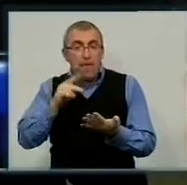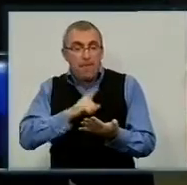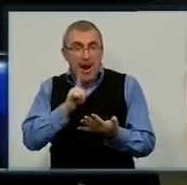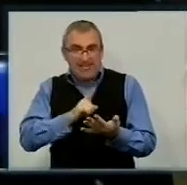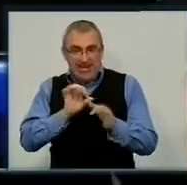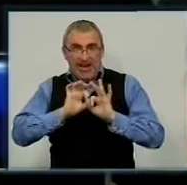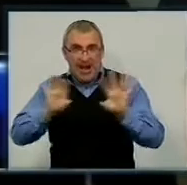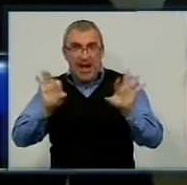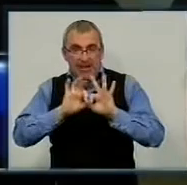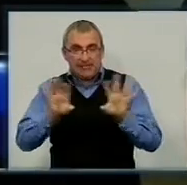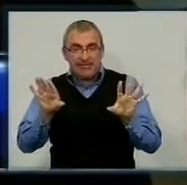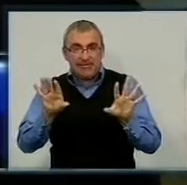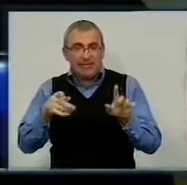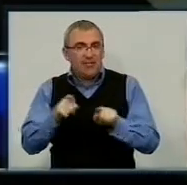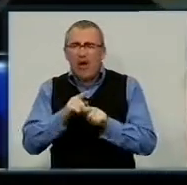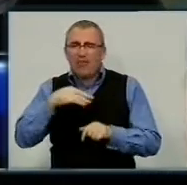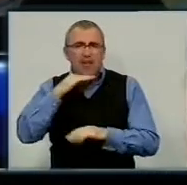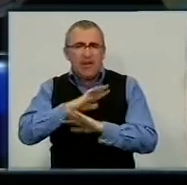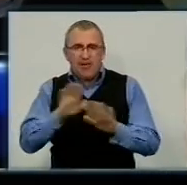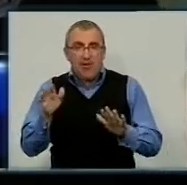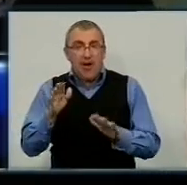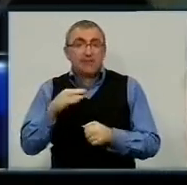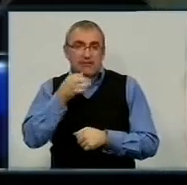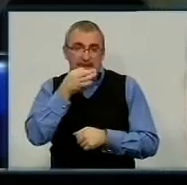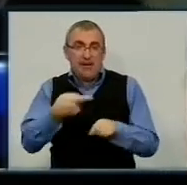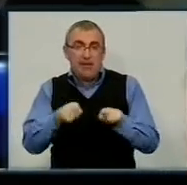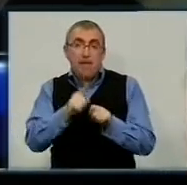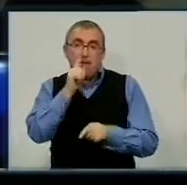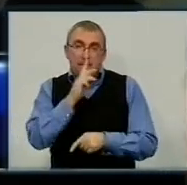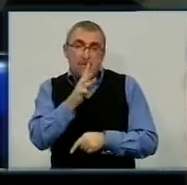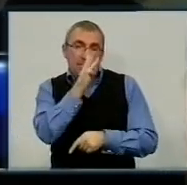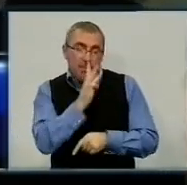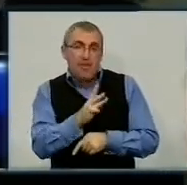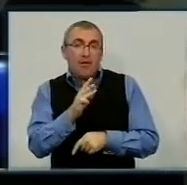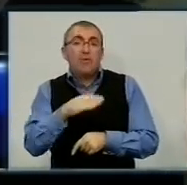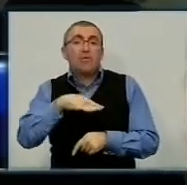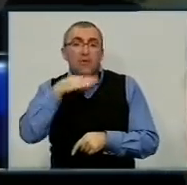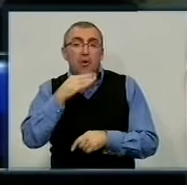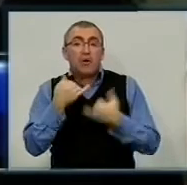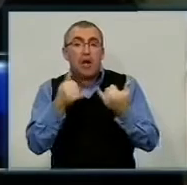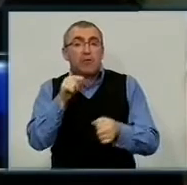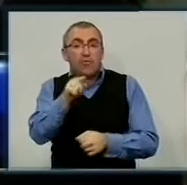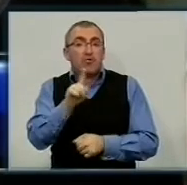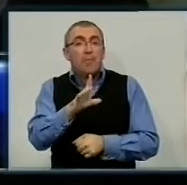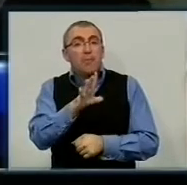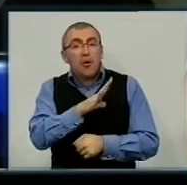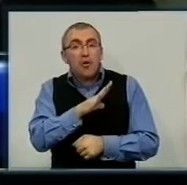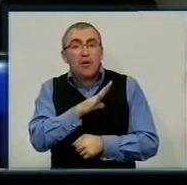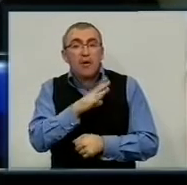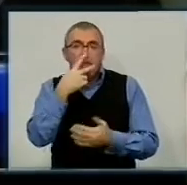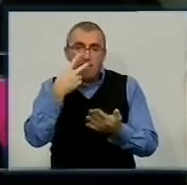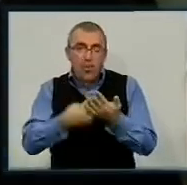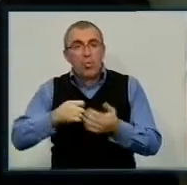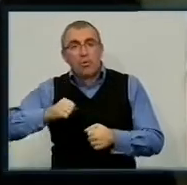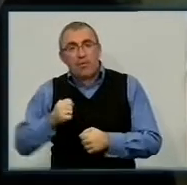быть это нестаточно но Скажем так меся т уже достаточно для того чтобы можно было что-то показать